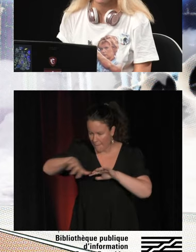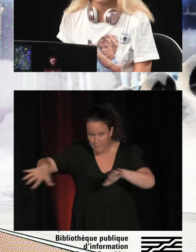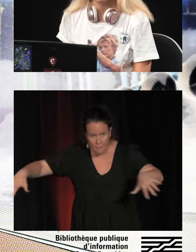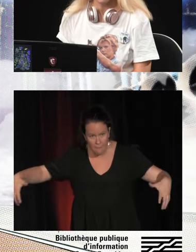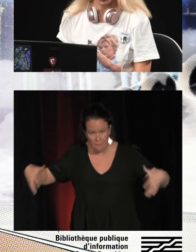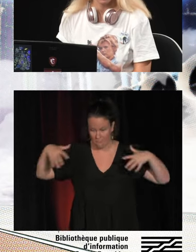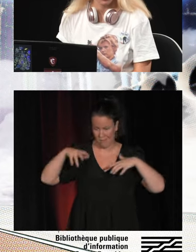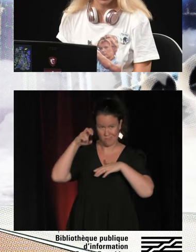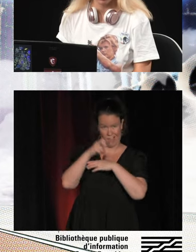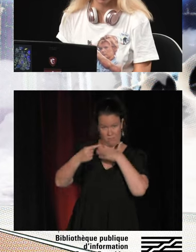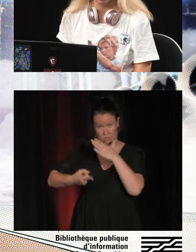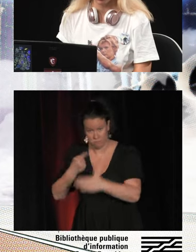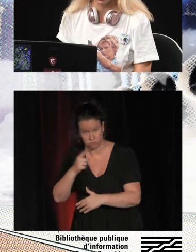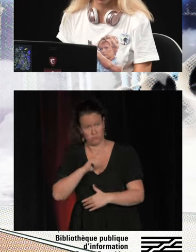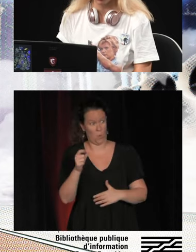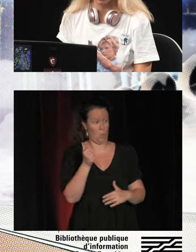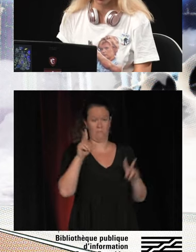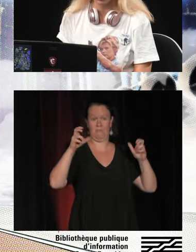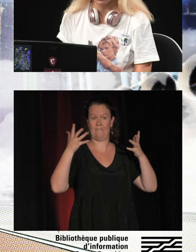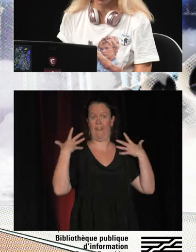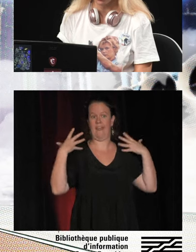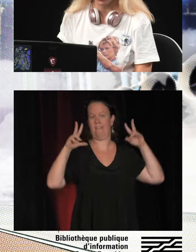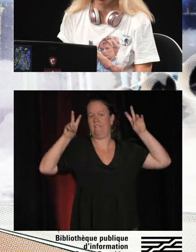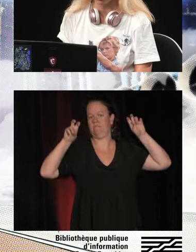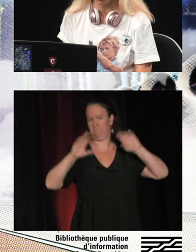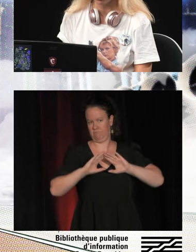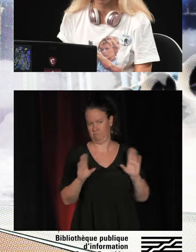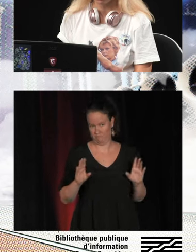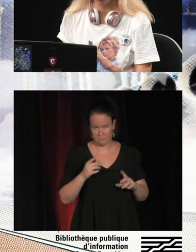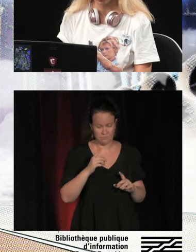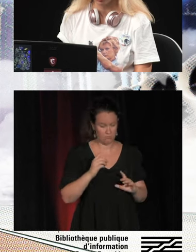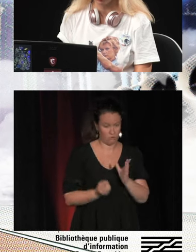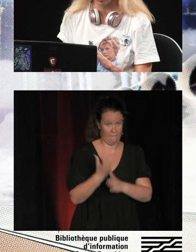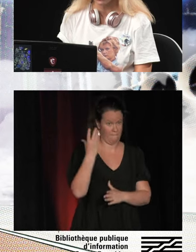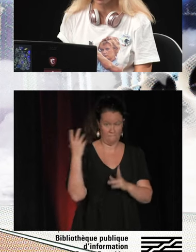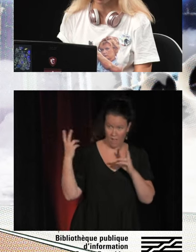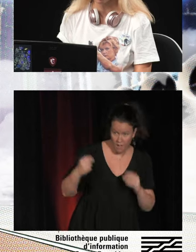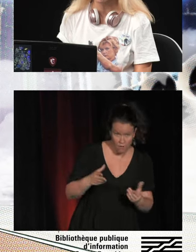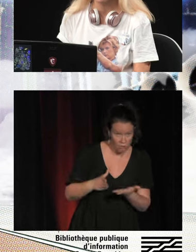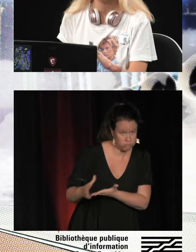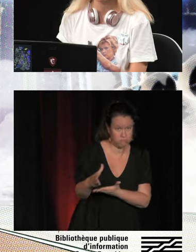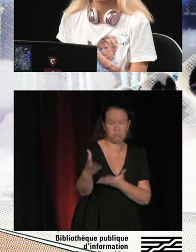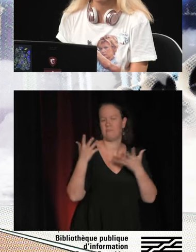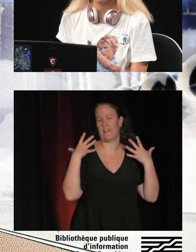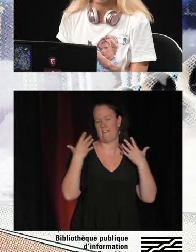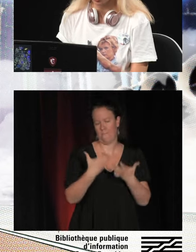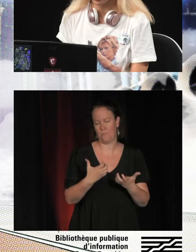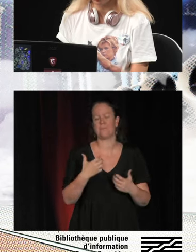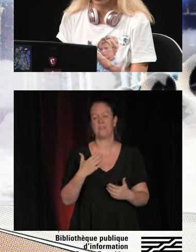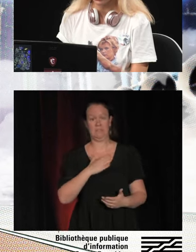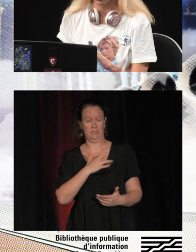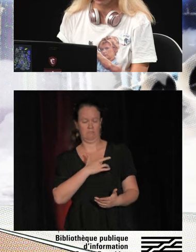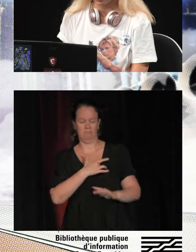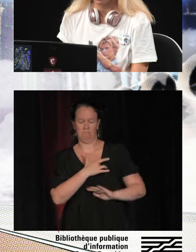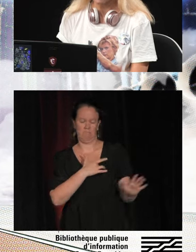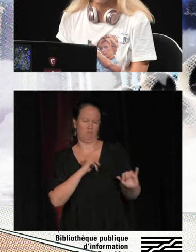du jeu. Donc ça c'est vraiment sur ma to-do list, parce que c'est un jeu pour lequel j'ai eu un énorme coup de cœur et